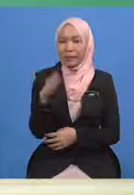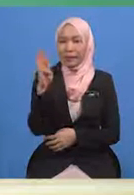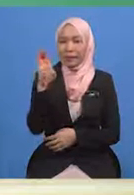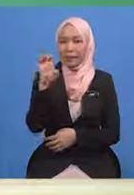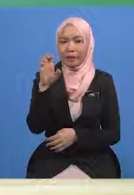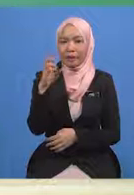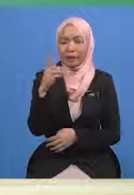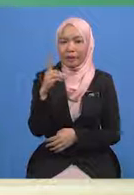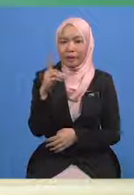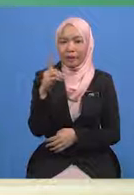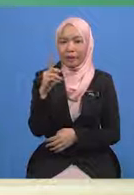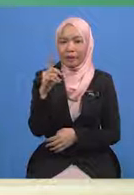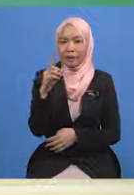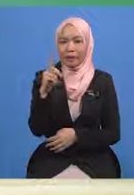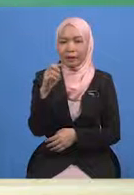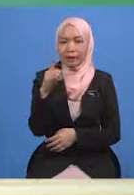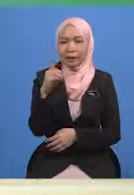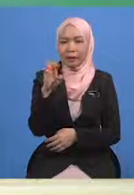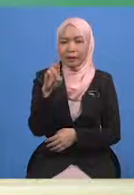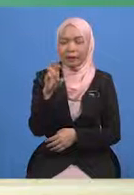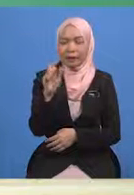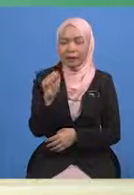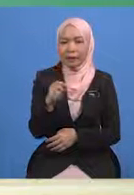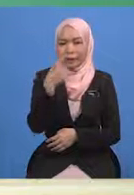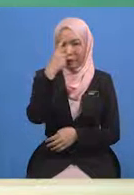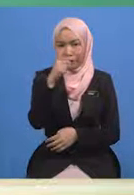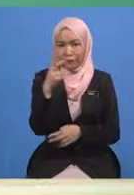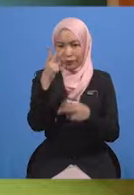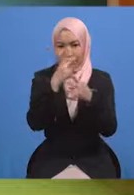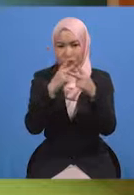minggu dan tempat tumpuan pelancong.